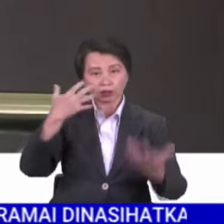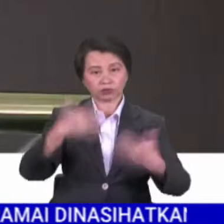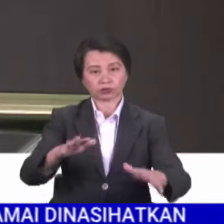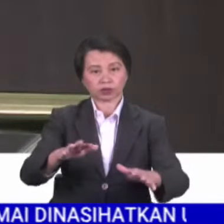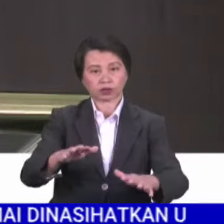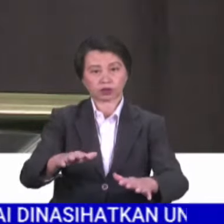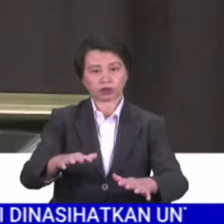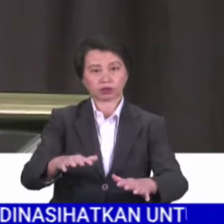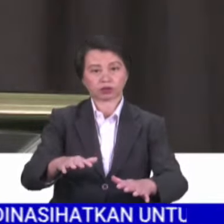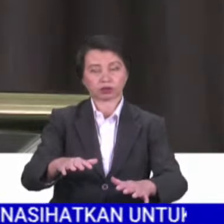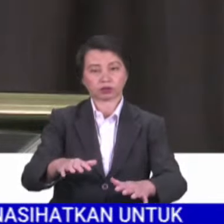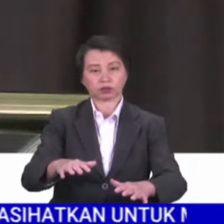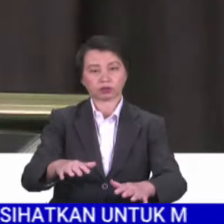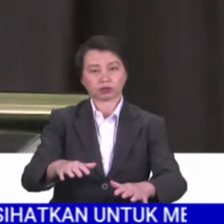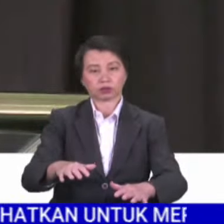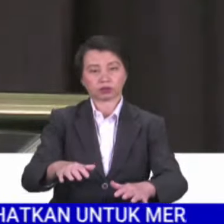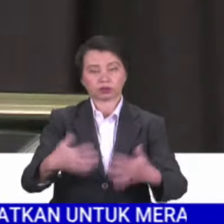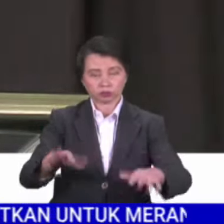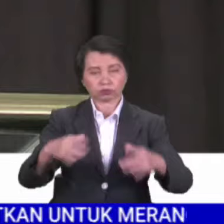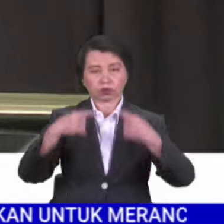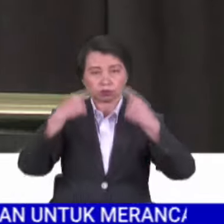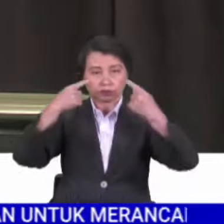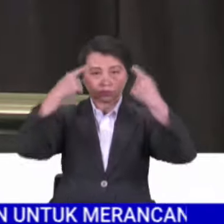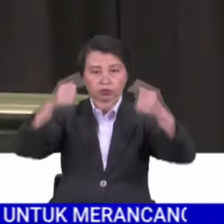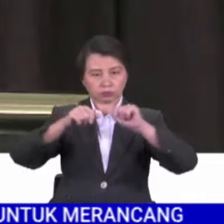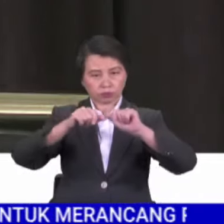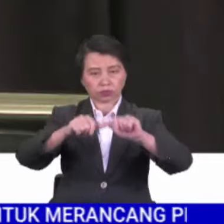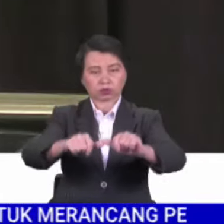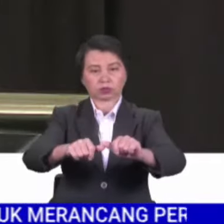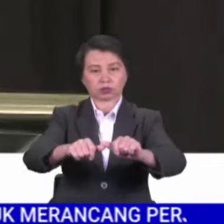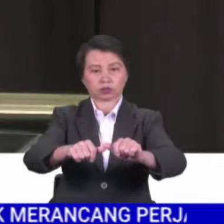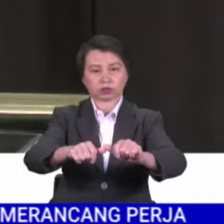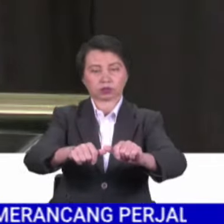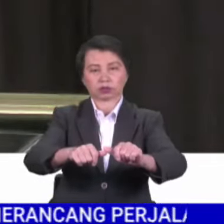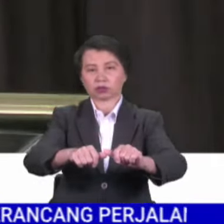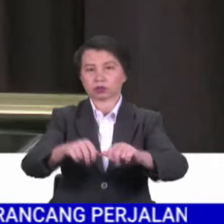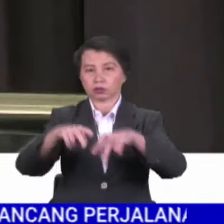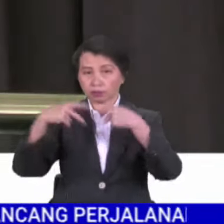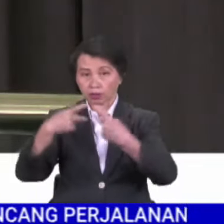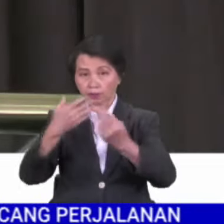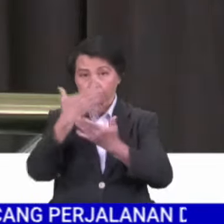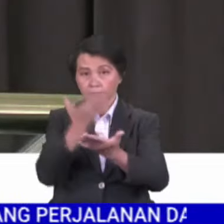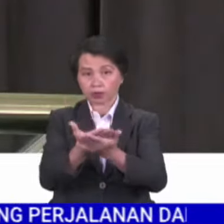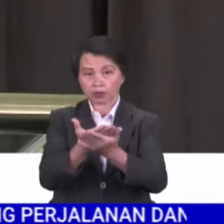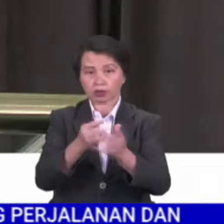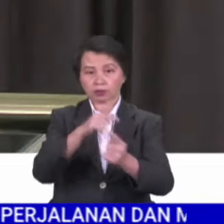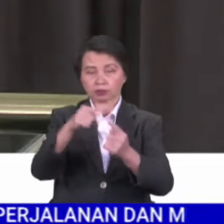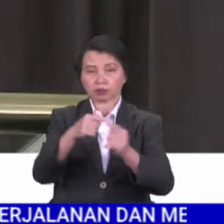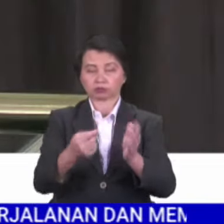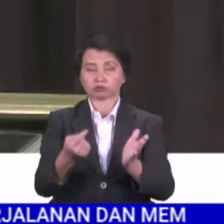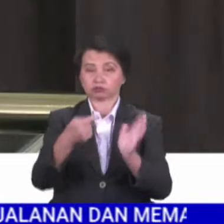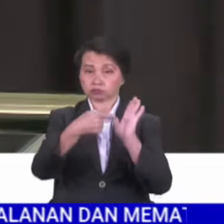Velcra Berhad berjaya mengekalkan prestasi yang baik apabila